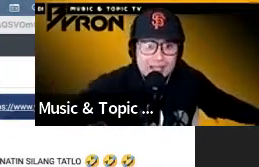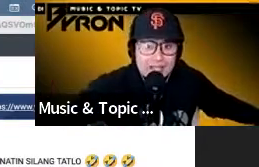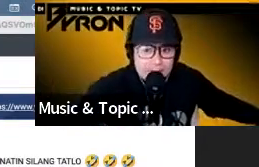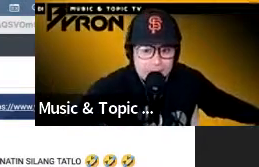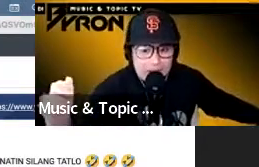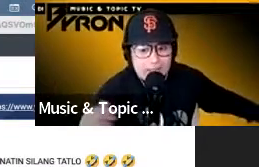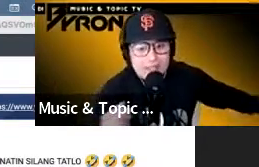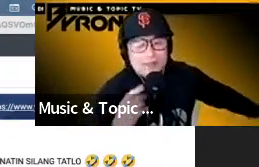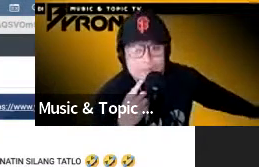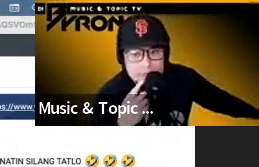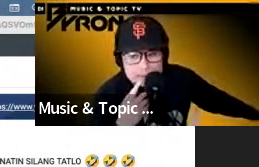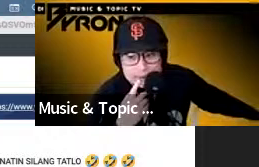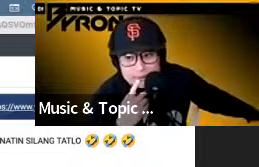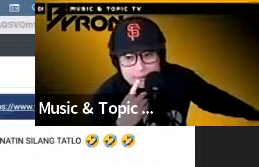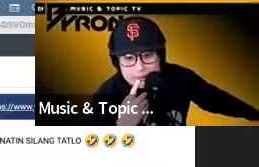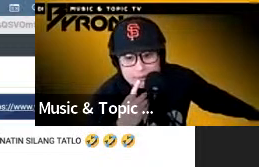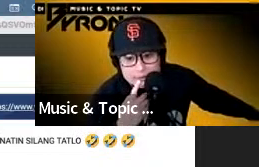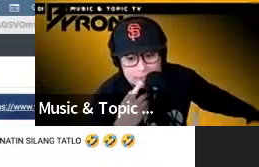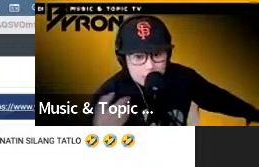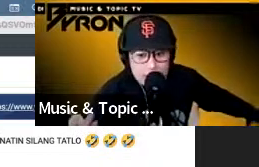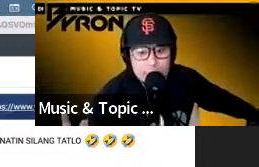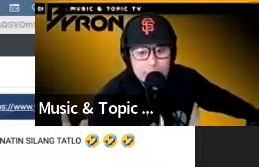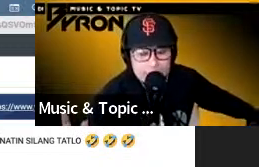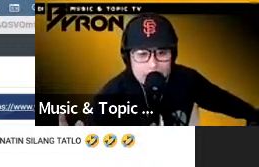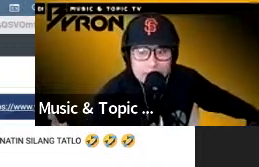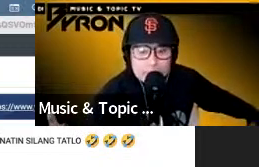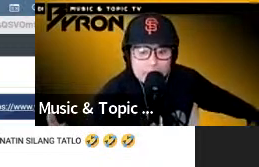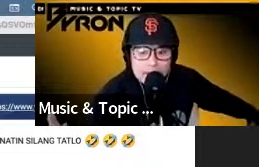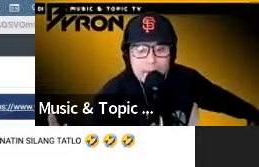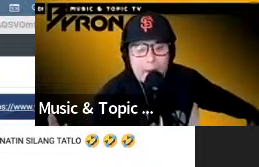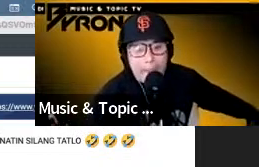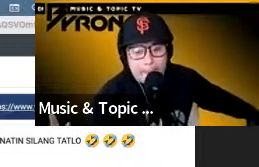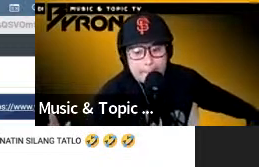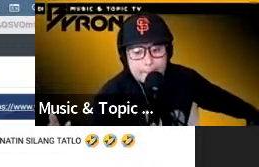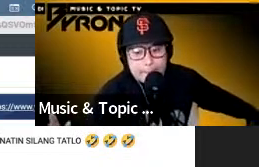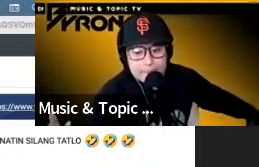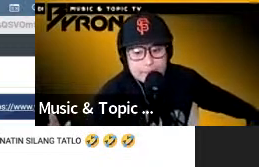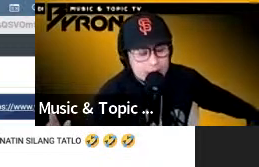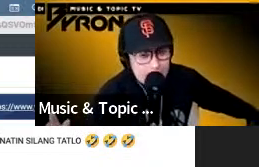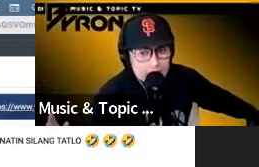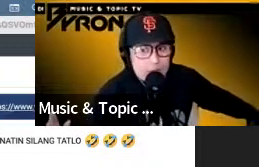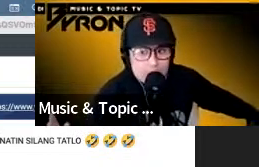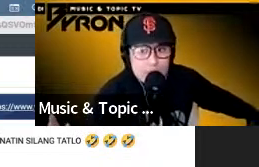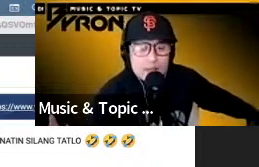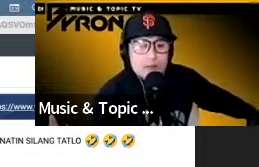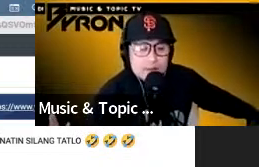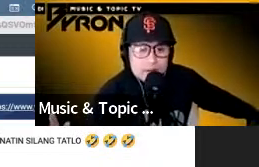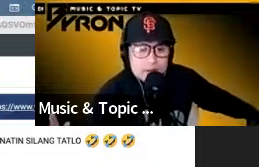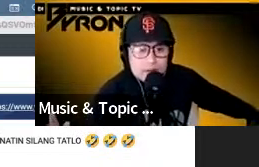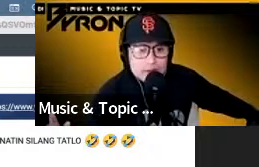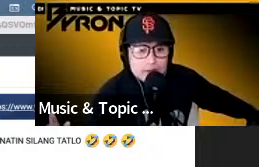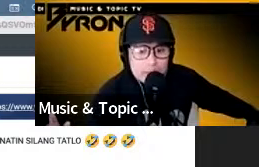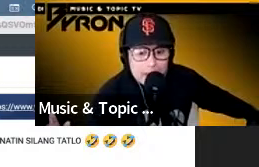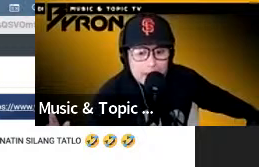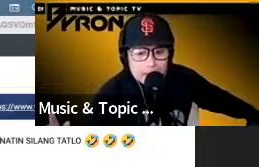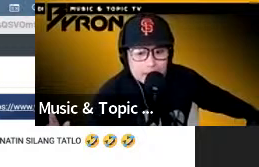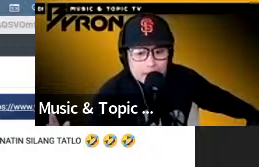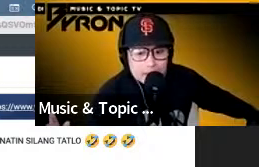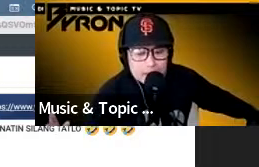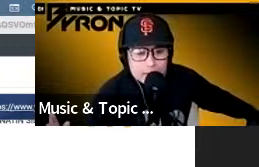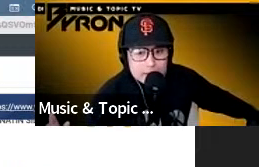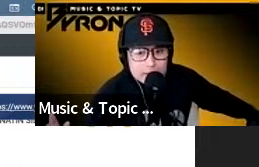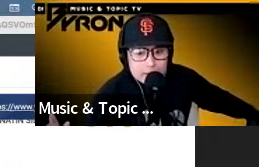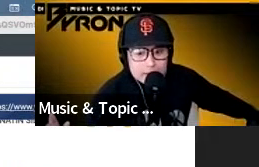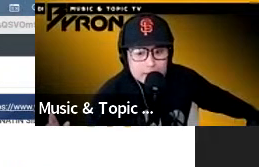gaganyanin yang mga yan tanong lang po Nagtatanong lang nagtatanong lang '